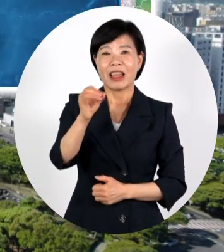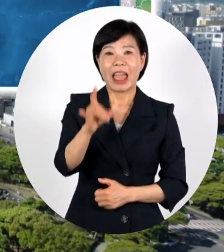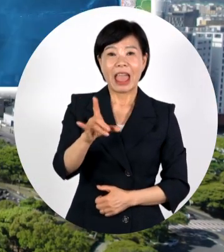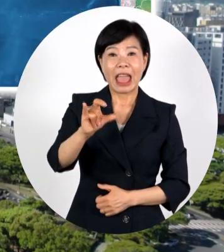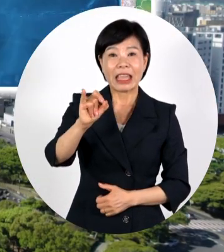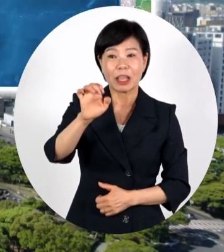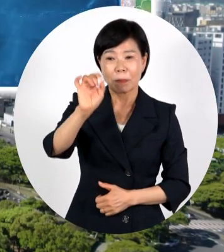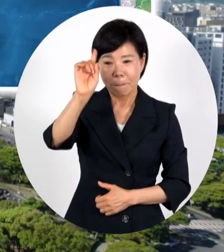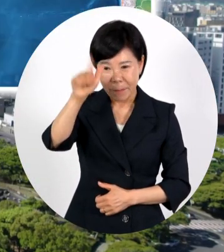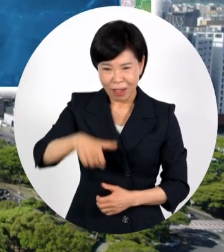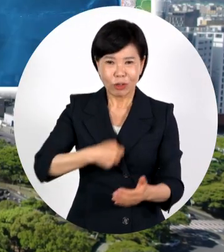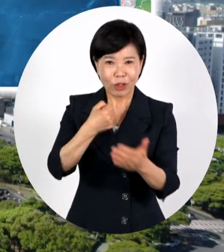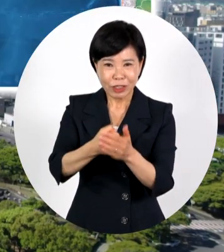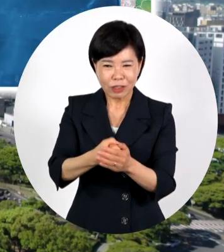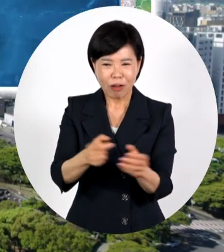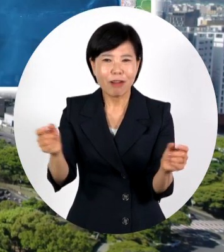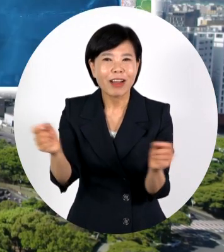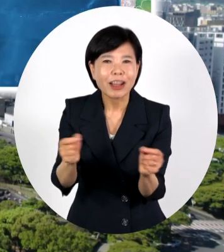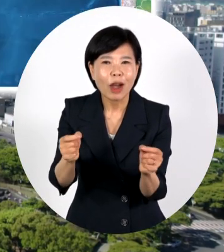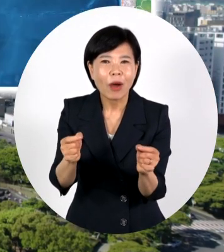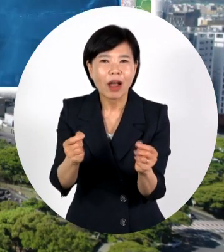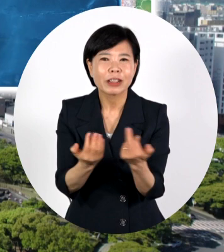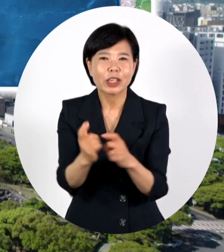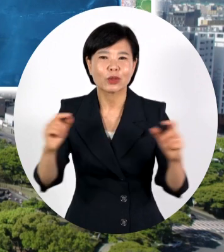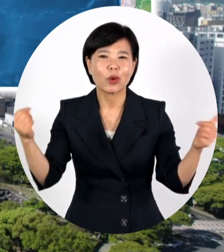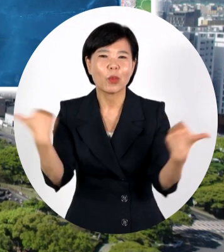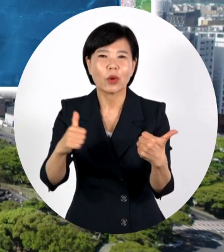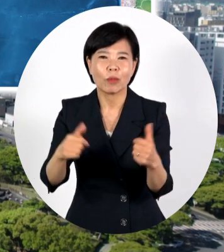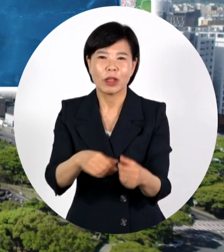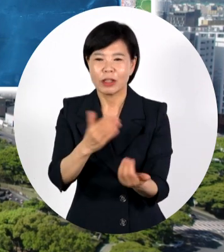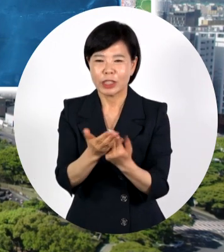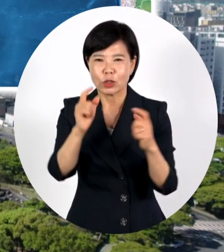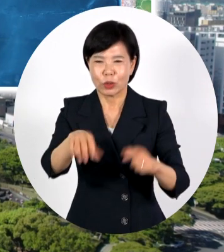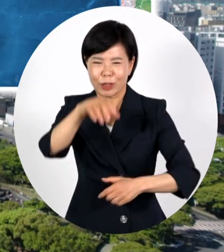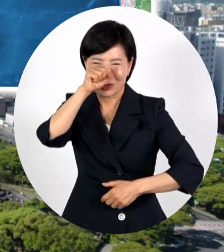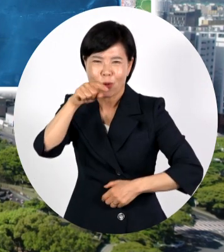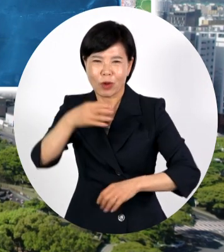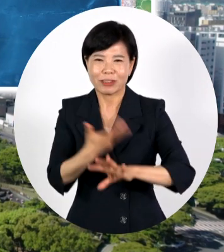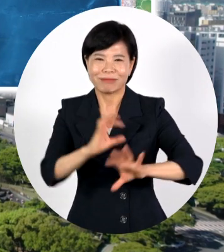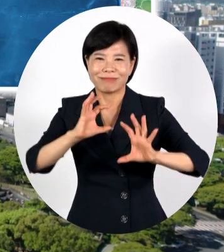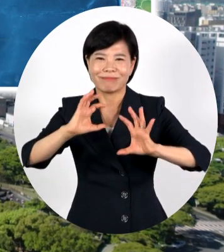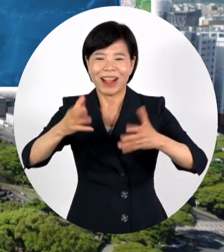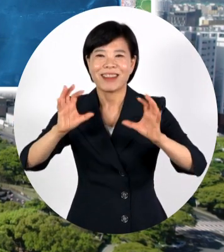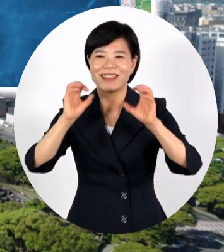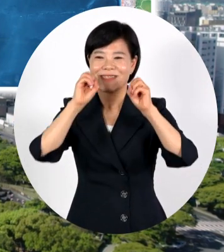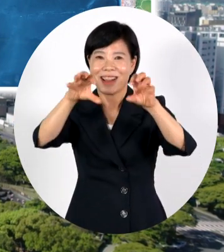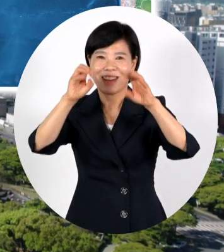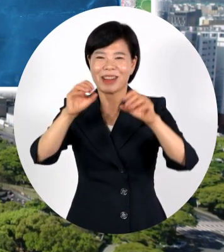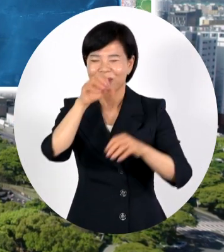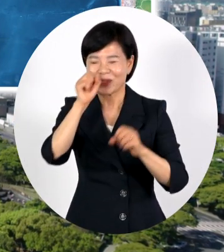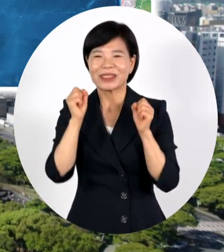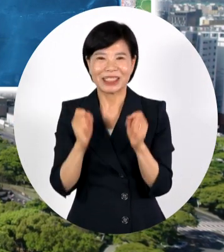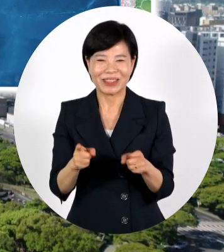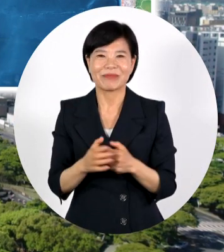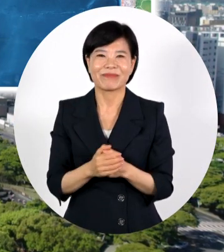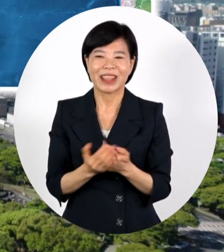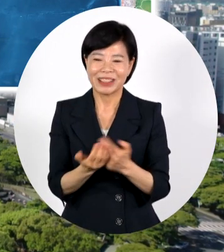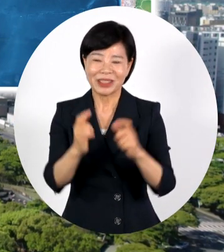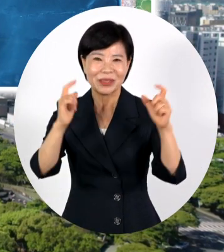에이펙 정상회의 개최지 결정을 앞둔 시점에 열린 제주 포럼은 제주도의 장점을 국내외에 알리기에도 좋은